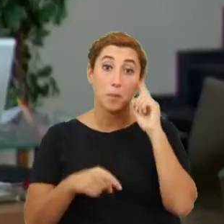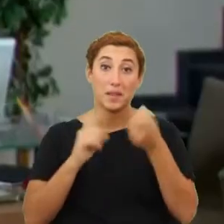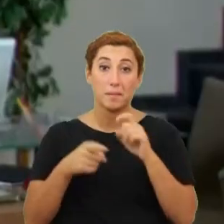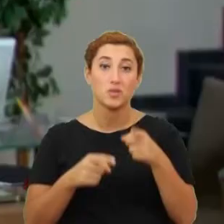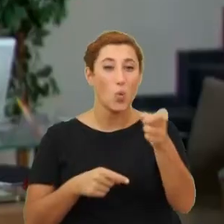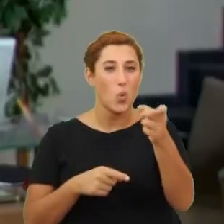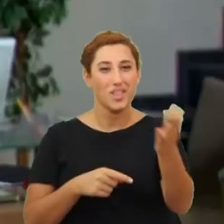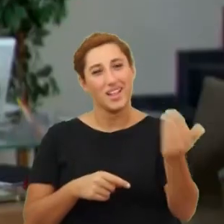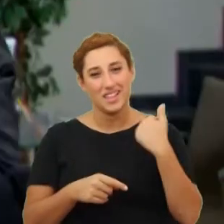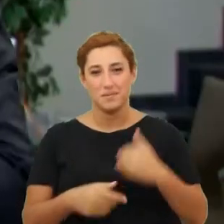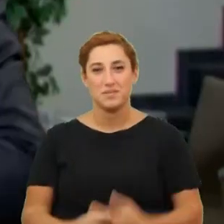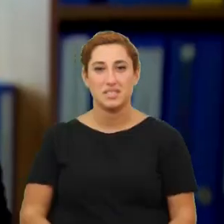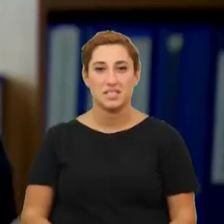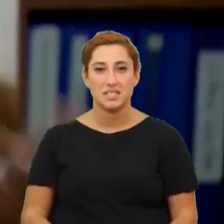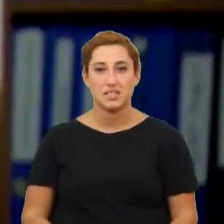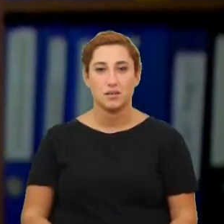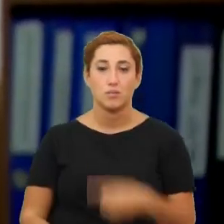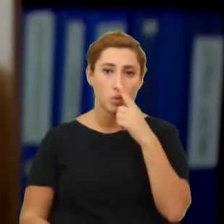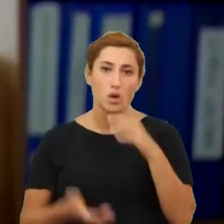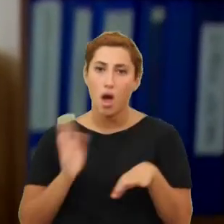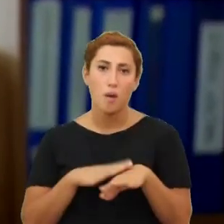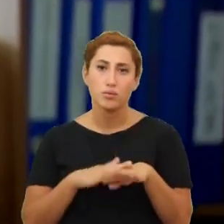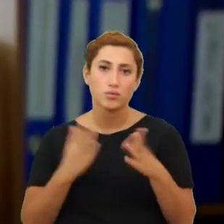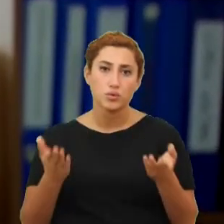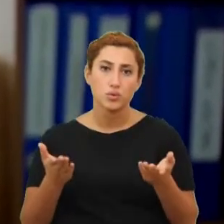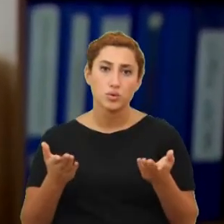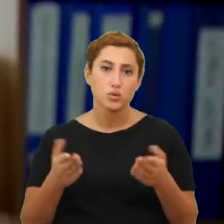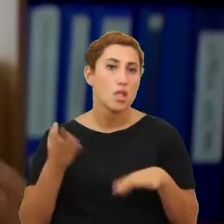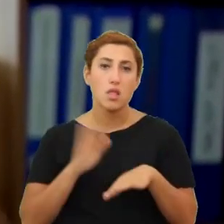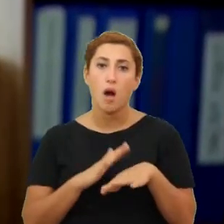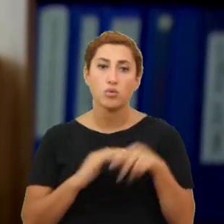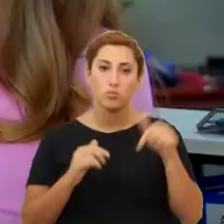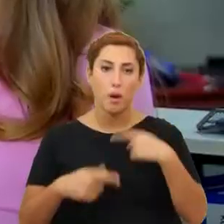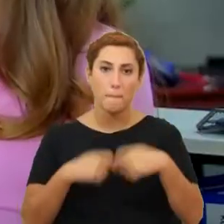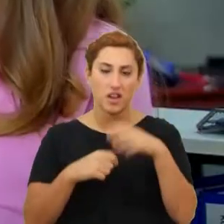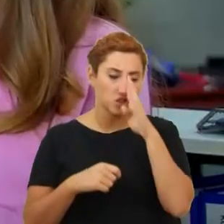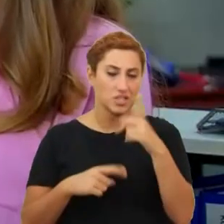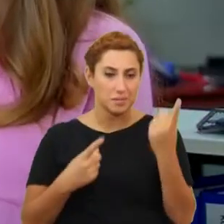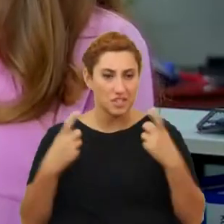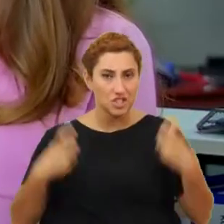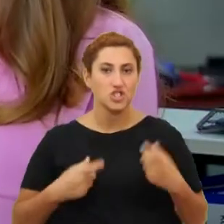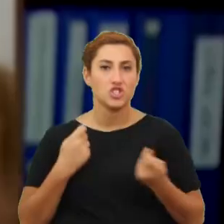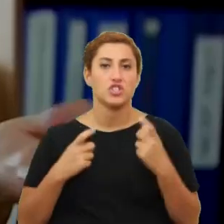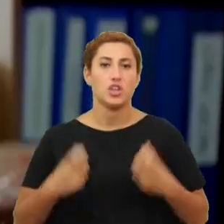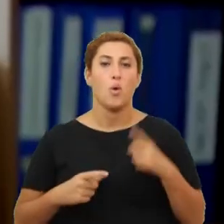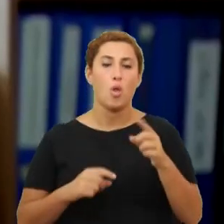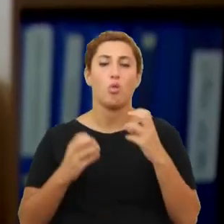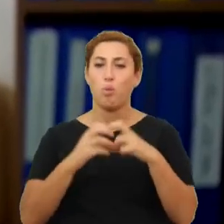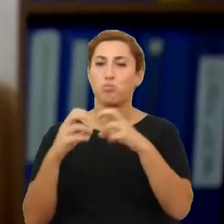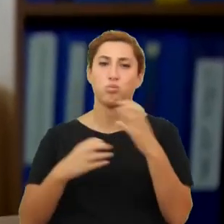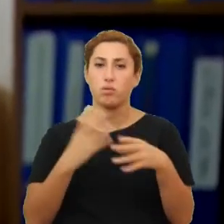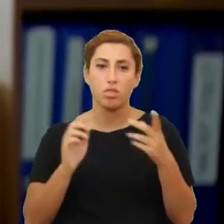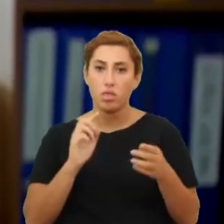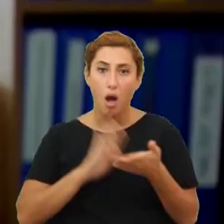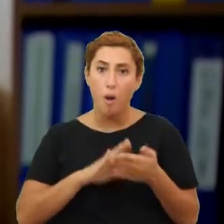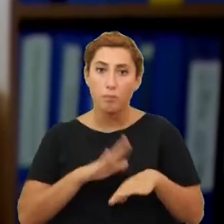bilmece. Onu da oradan bir alır mısınız? Müdürüm, ne yapıyorsunuz? Ne yapıyorsunuz? Burası banka, ciddi bir müessese ya. Öyle toplar, moplar ne